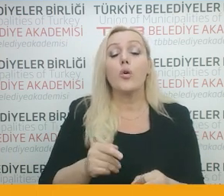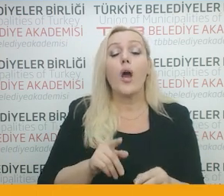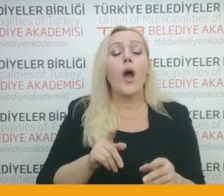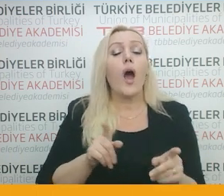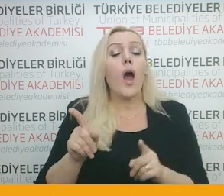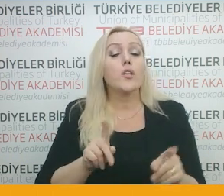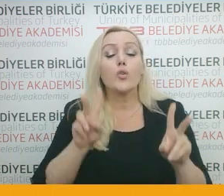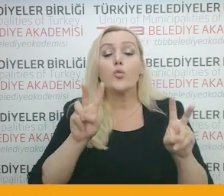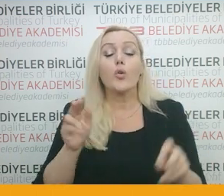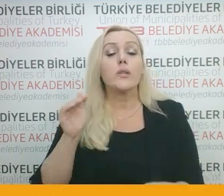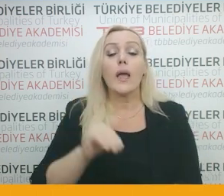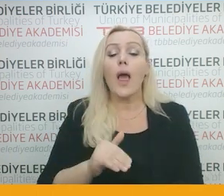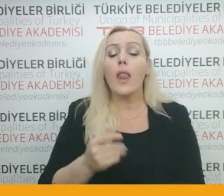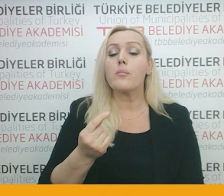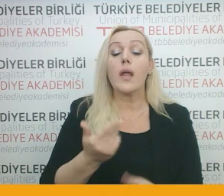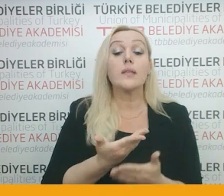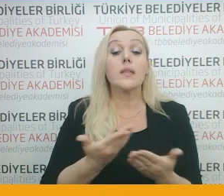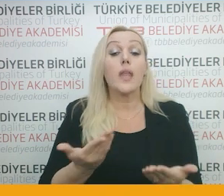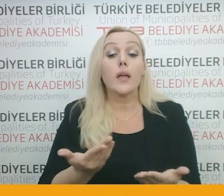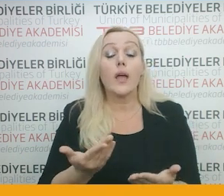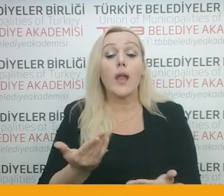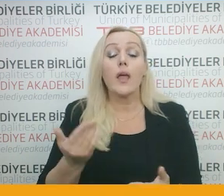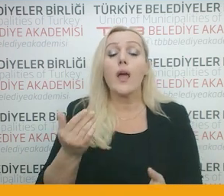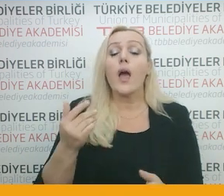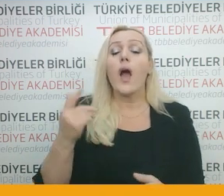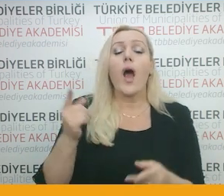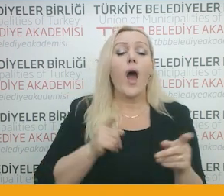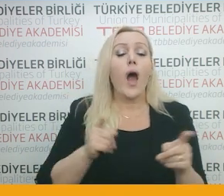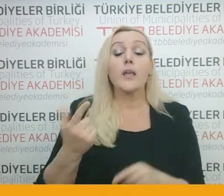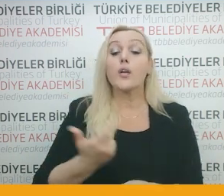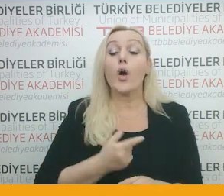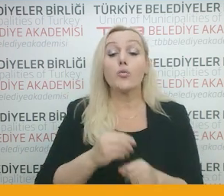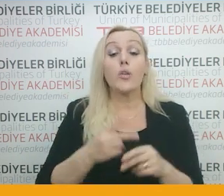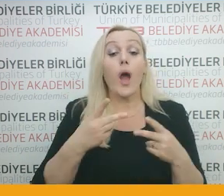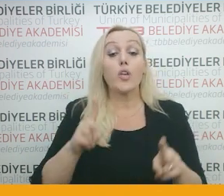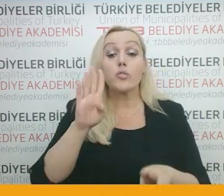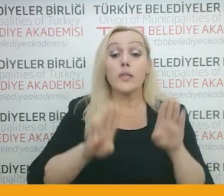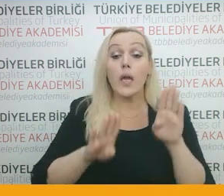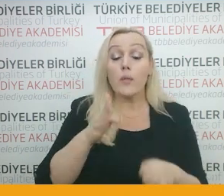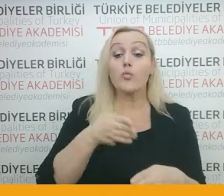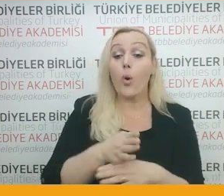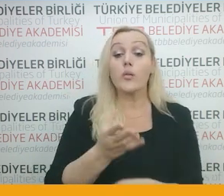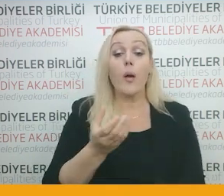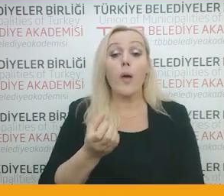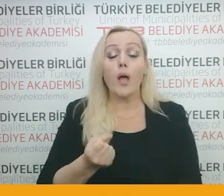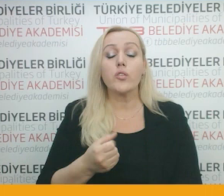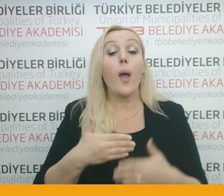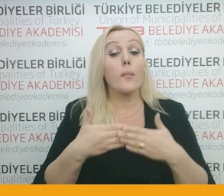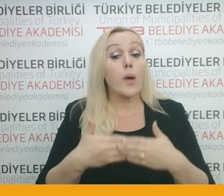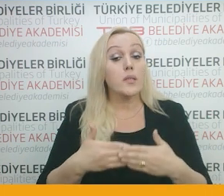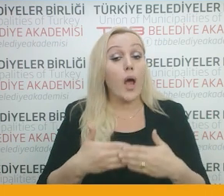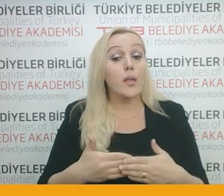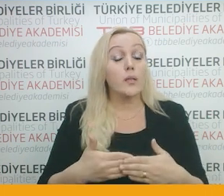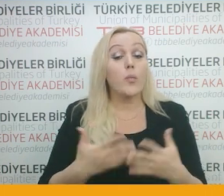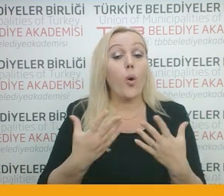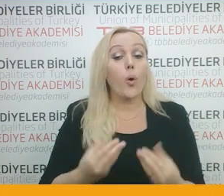konuda geldiği, bunun limiti ne kadardır? Hangi kanuna tabidir? Açık ihale mi yapılacak? Doğrudan temin mi yapılacak? Pazarlık usulü mü